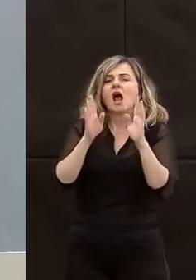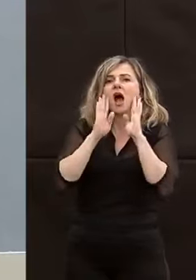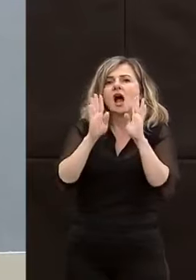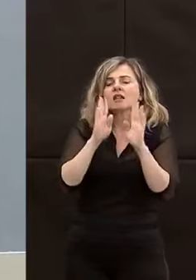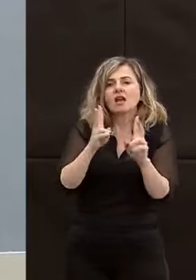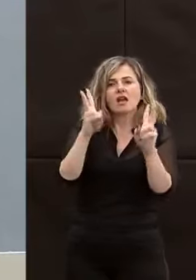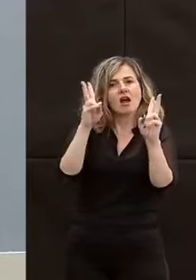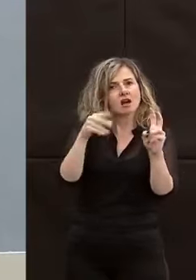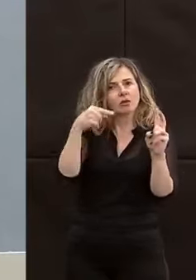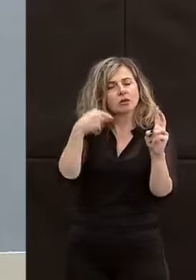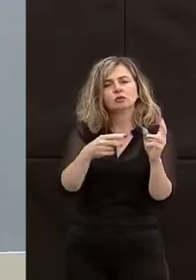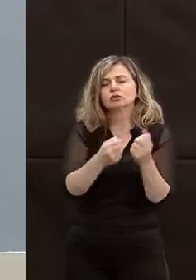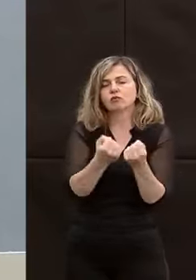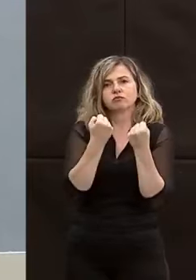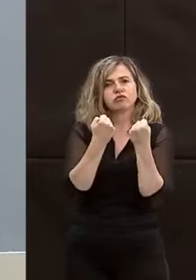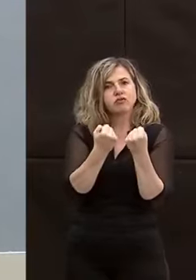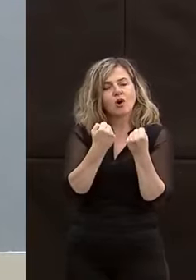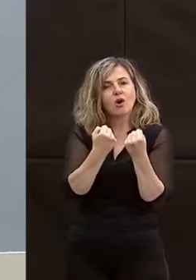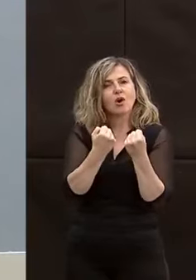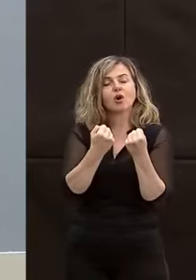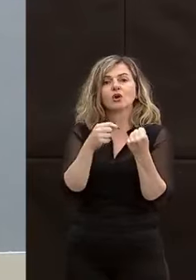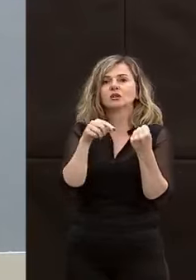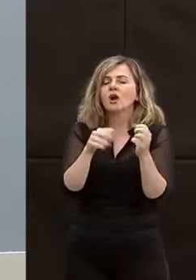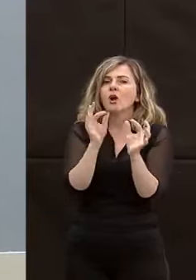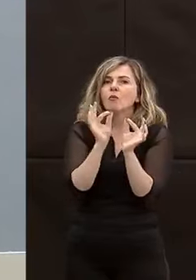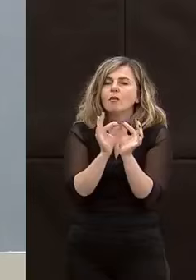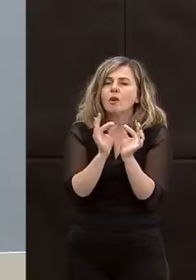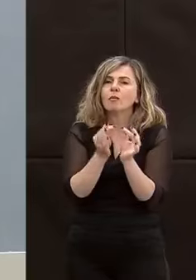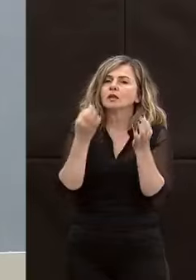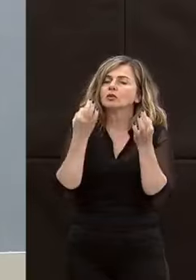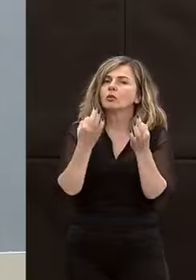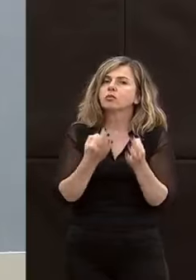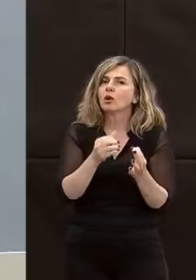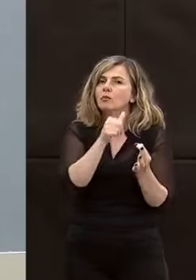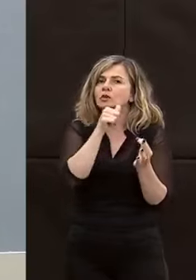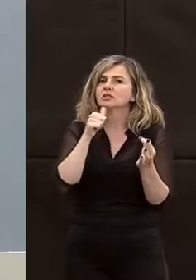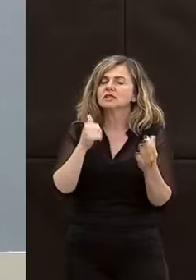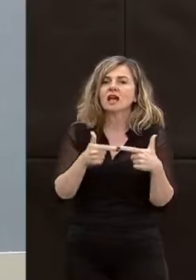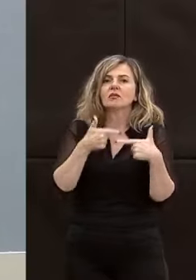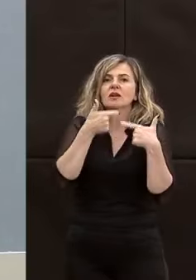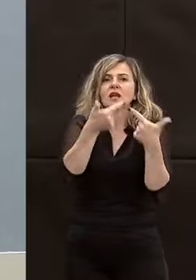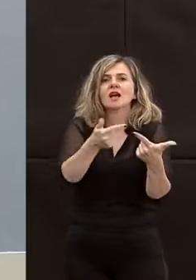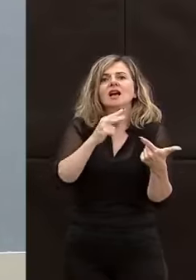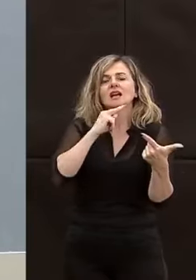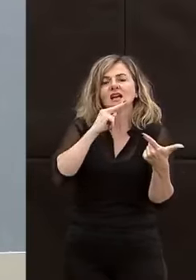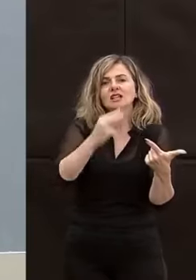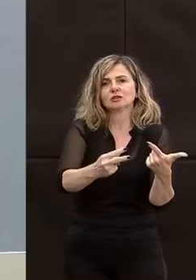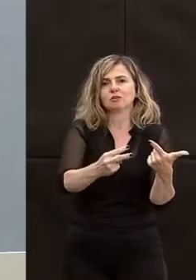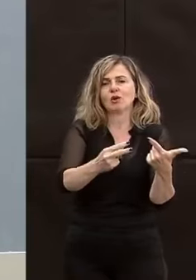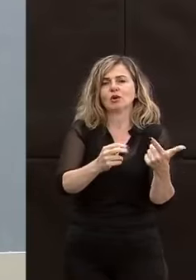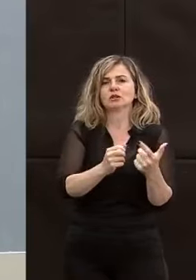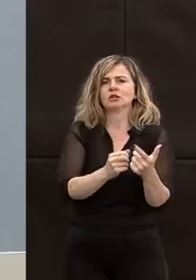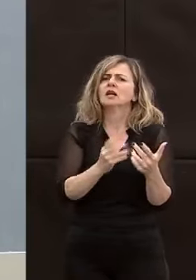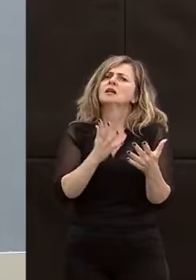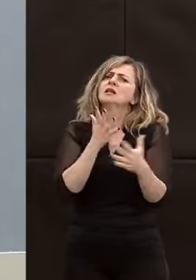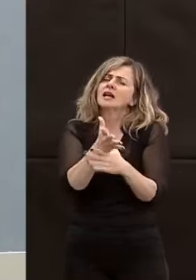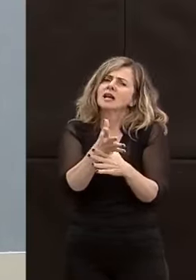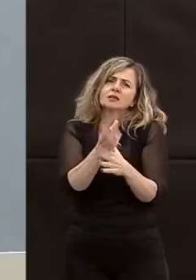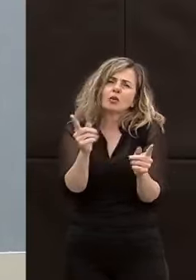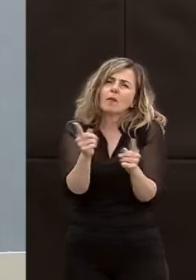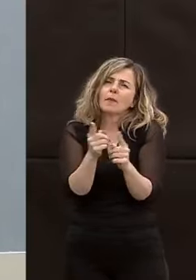queste importanti che in questo momento potranno dare una risposta entrando brevemente